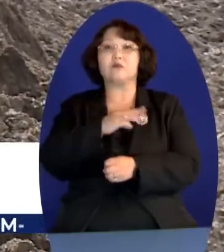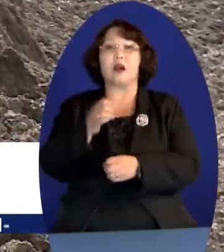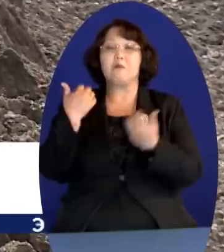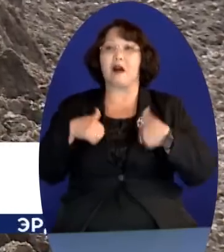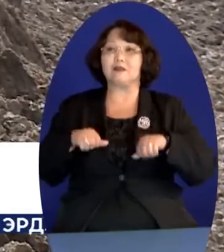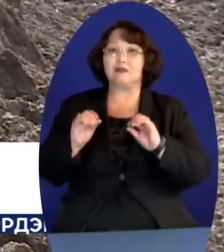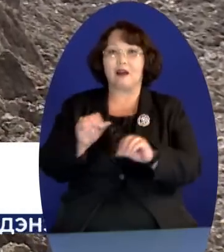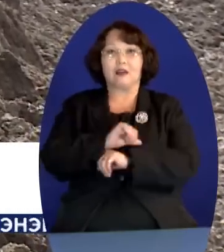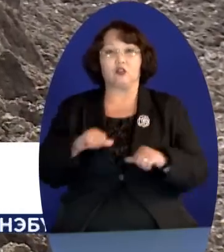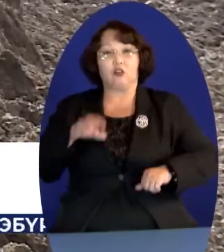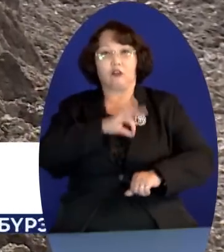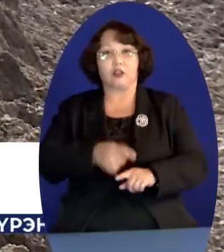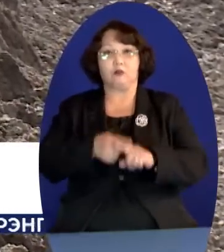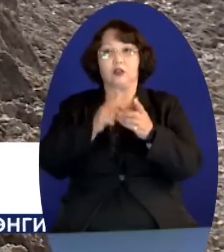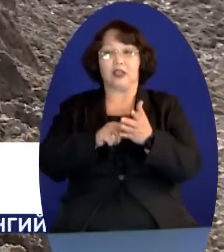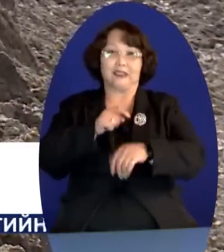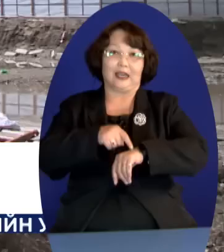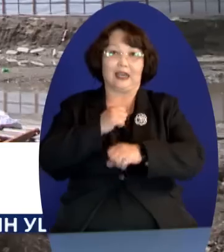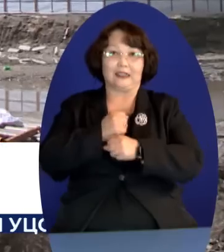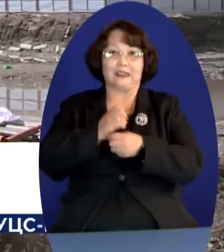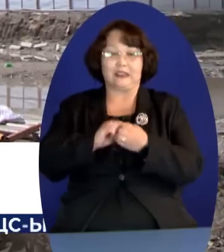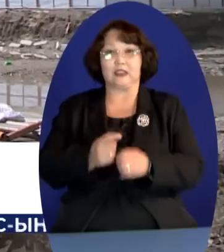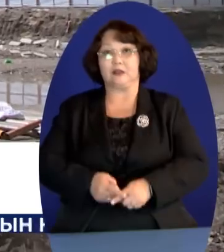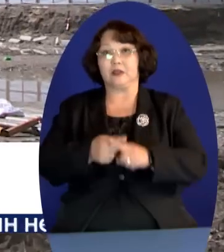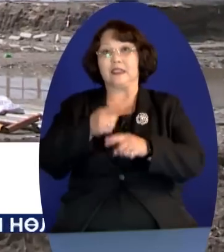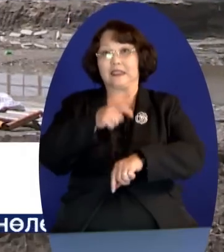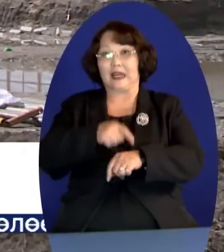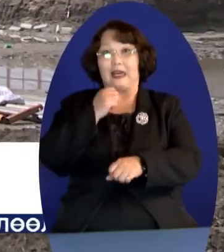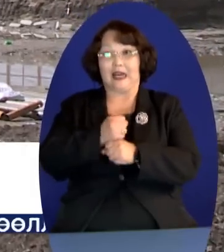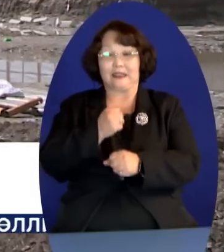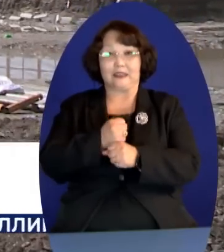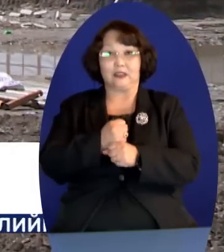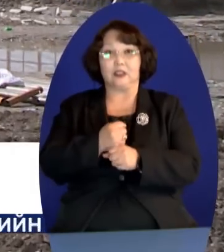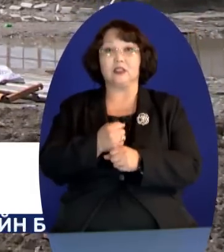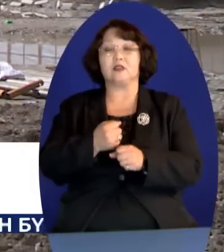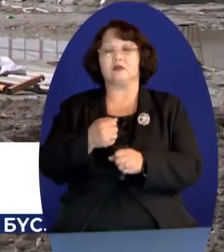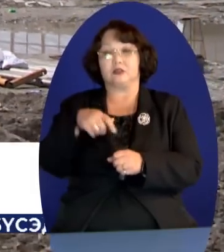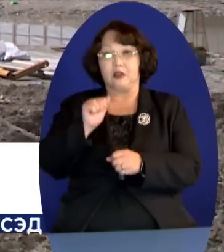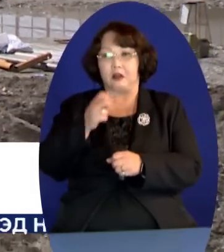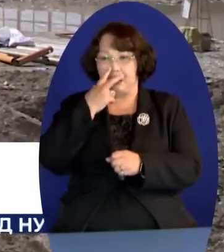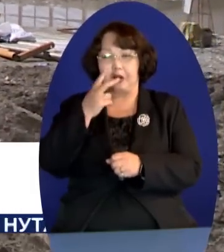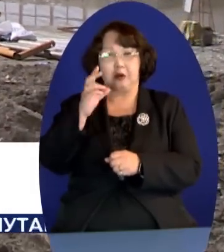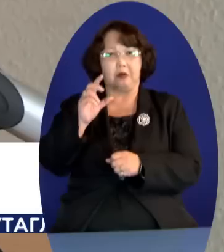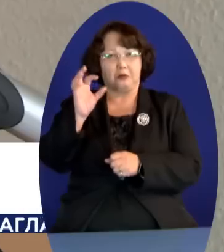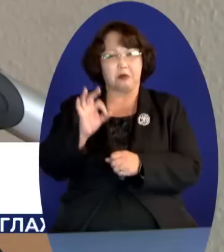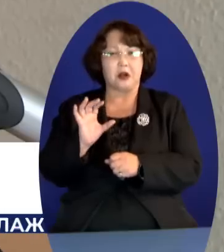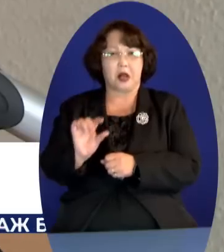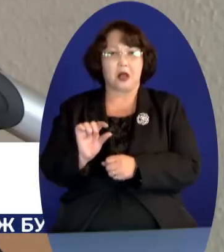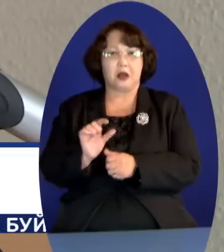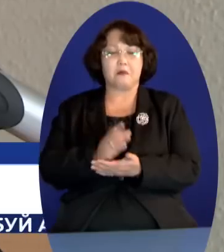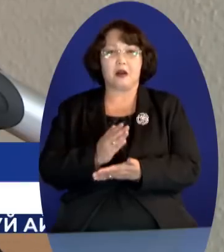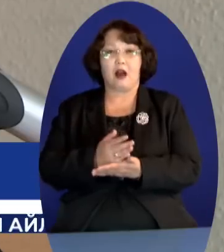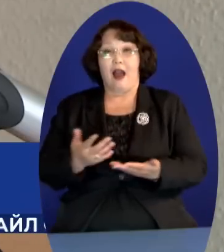орлогоо нэмэгдүүлэх зорилгоор цагийн ажил хийх нь нэмэгдэжээ. За гэвч цагийн ажлын үнэлэмж хит бага байгааг хэлж байна. Ер нь